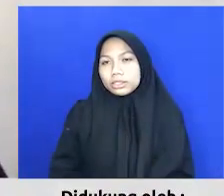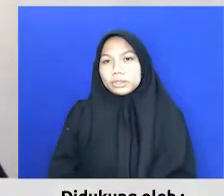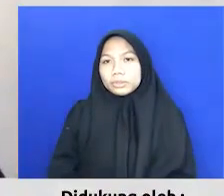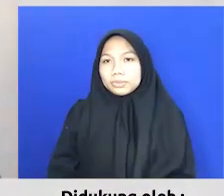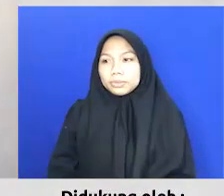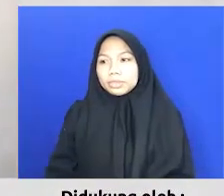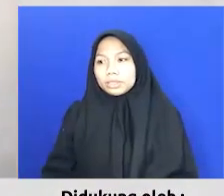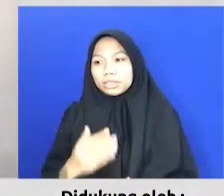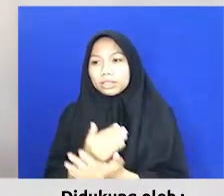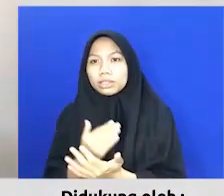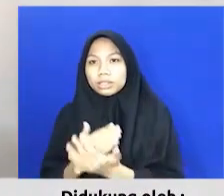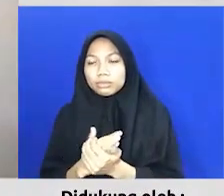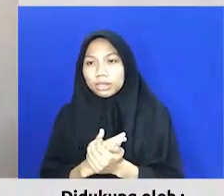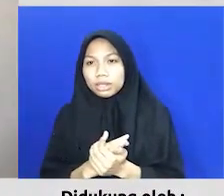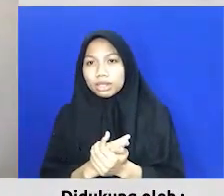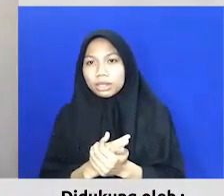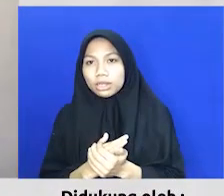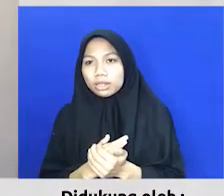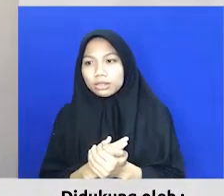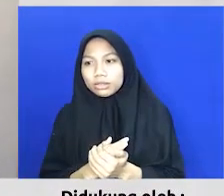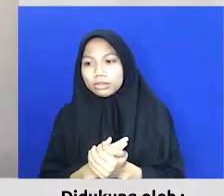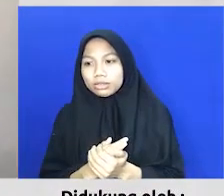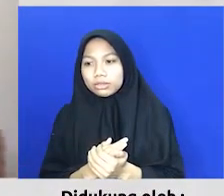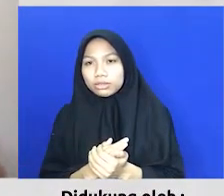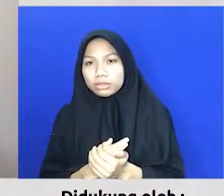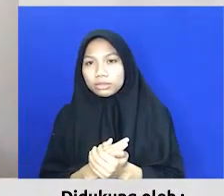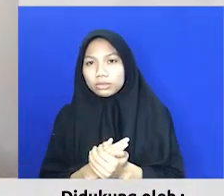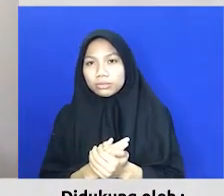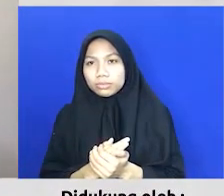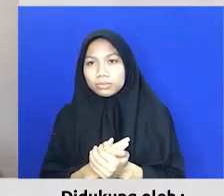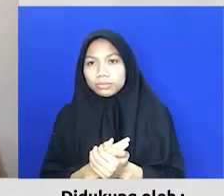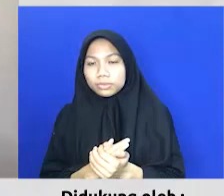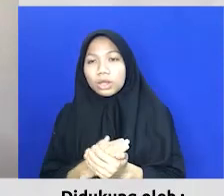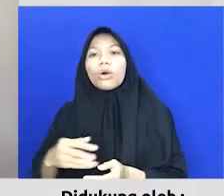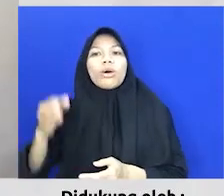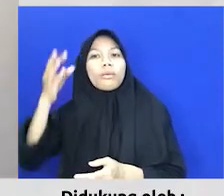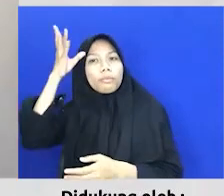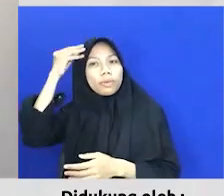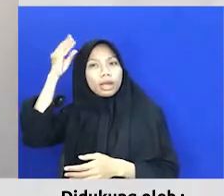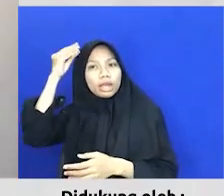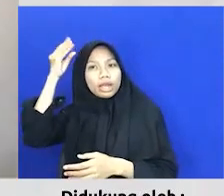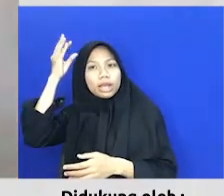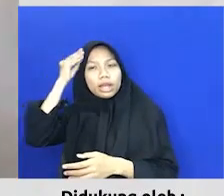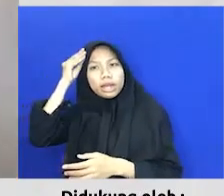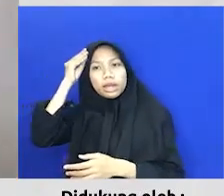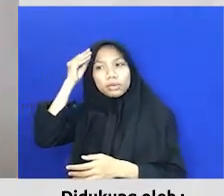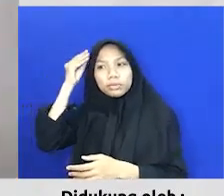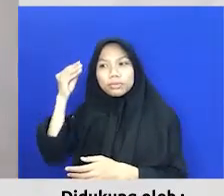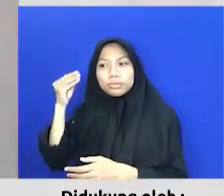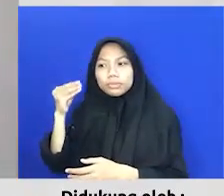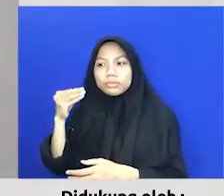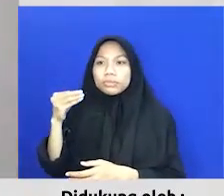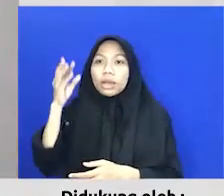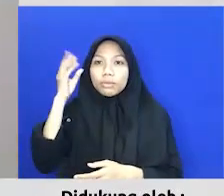dan didengar. Nah, itu yang paling akhirnya, karena yang lainnya mungkin ketika pemahaman karakter gitu, misalkan ya